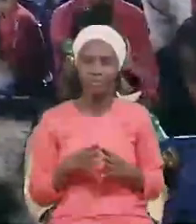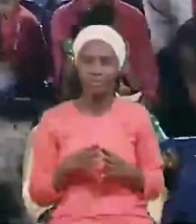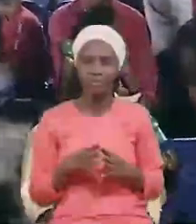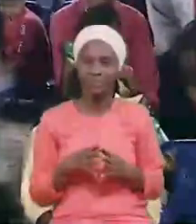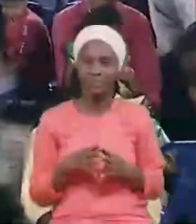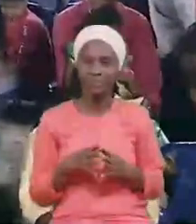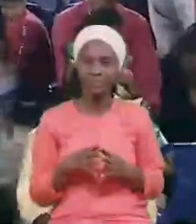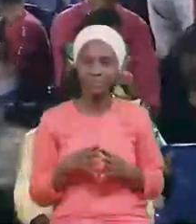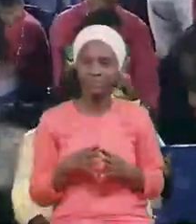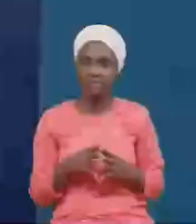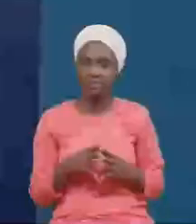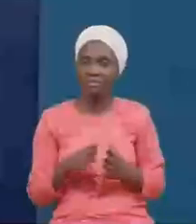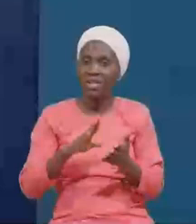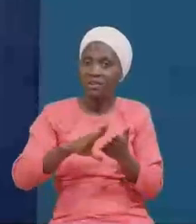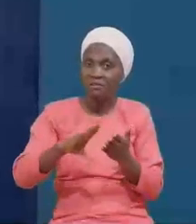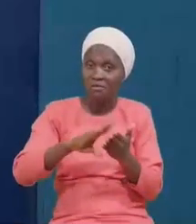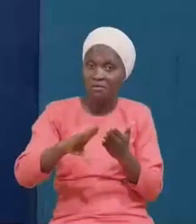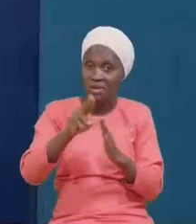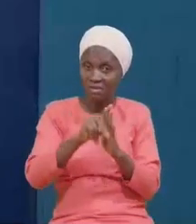Le pardon est en Christ.